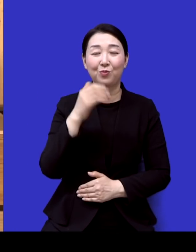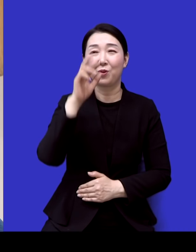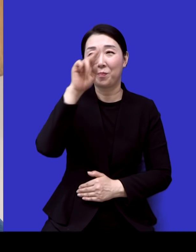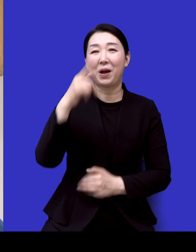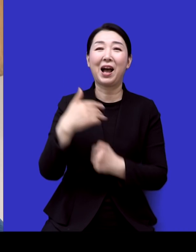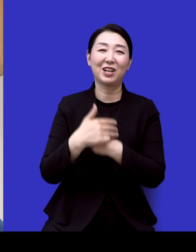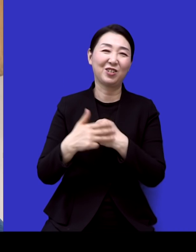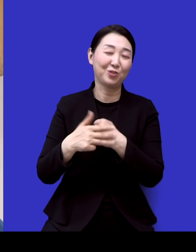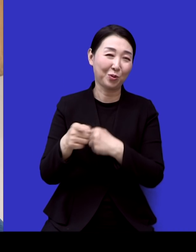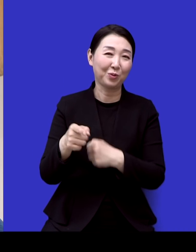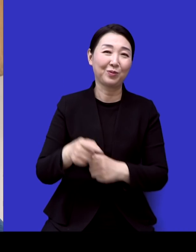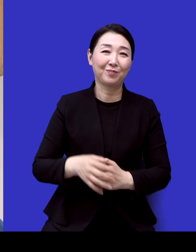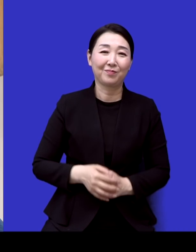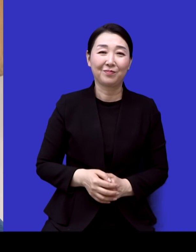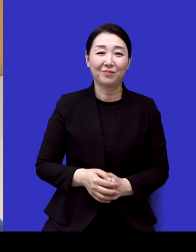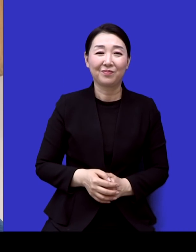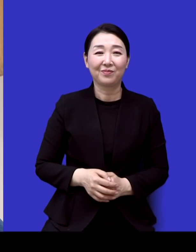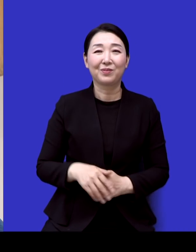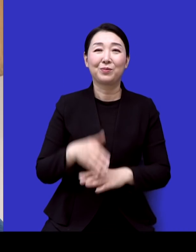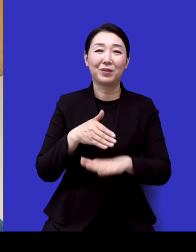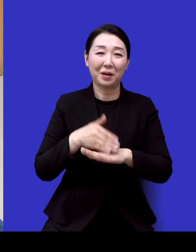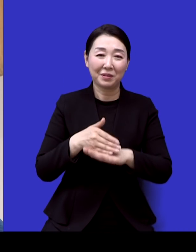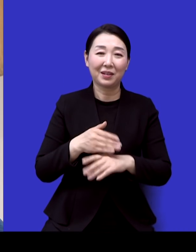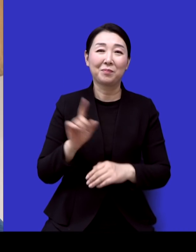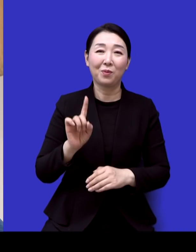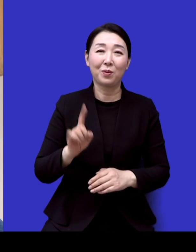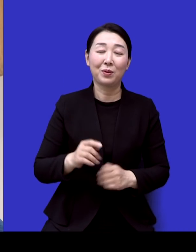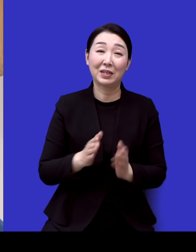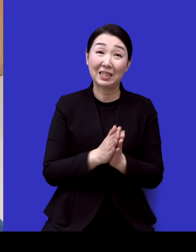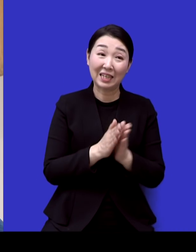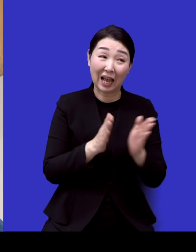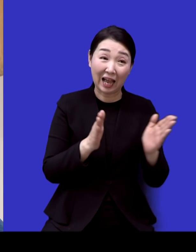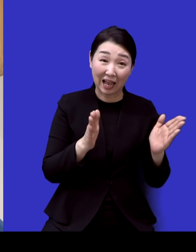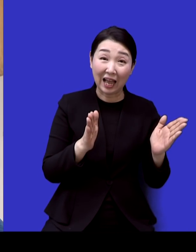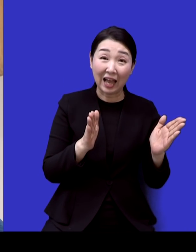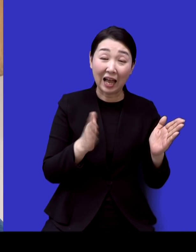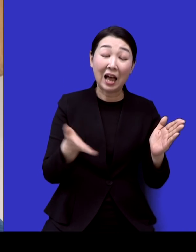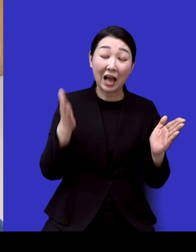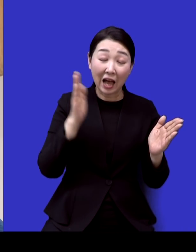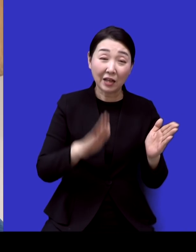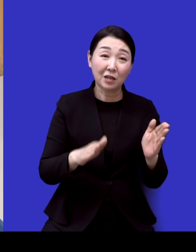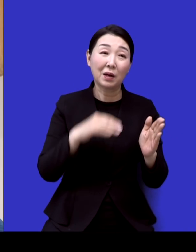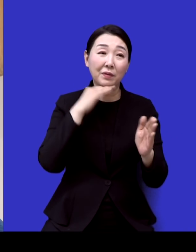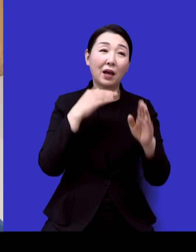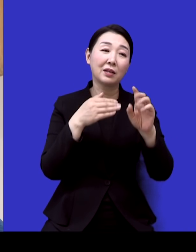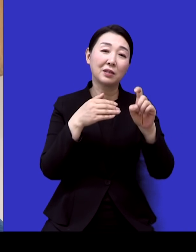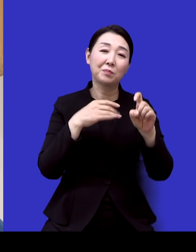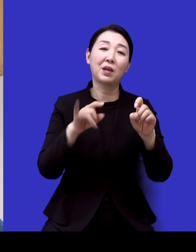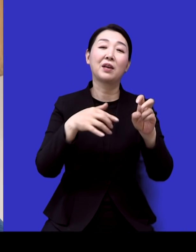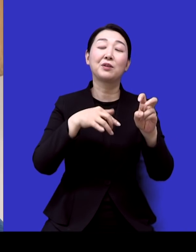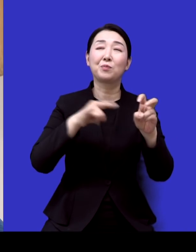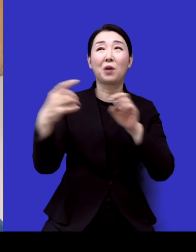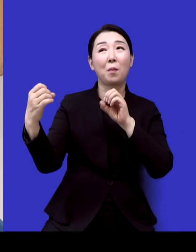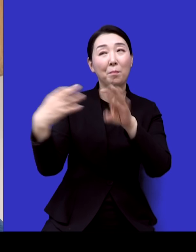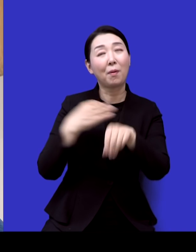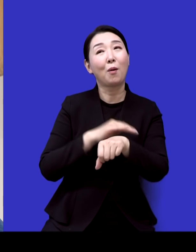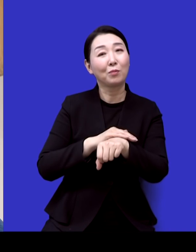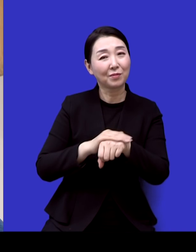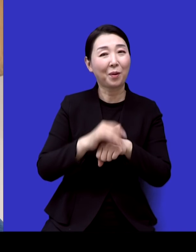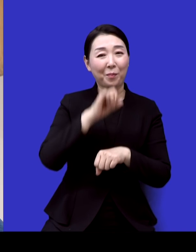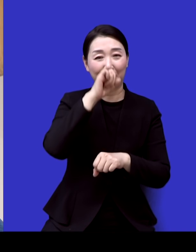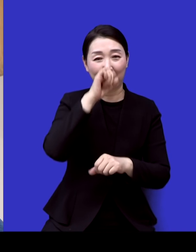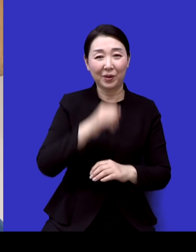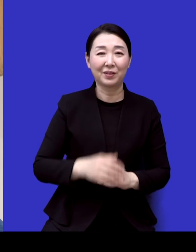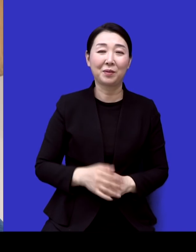그래서 너무 감사하게 네. 시작한 지 얼마 안 됐는데 10대, 20대 친구들이 많이 반응을 해줬어요. 예.